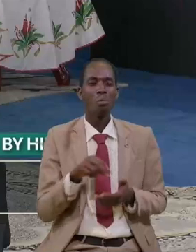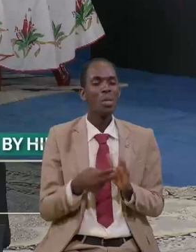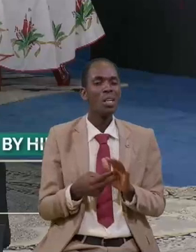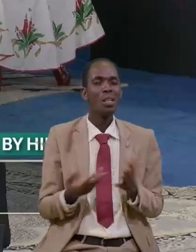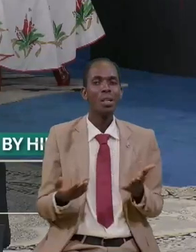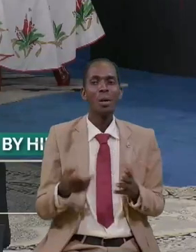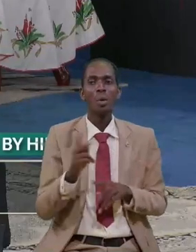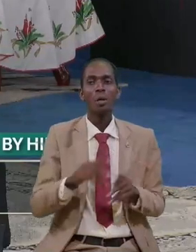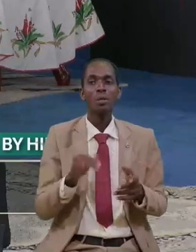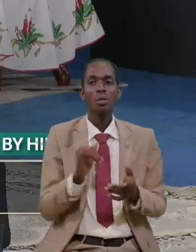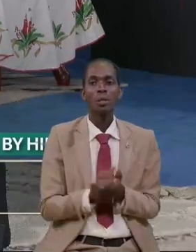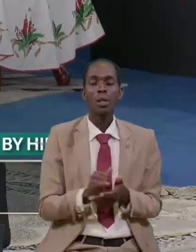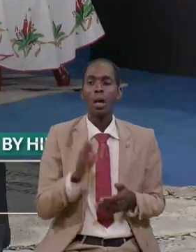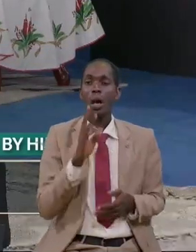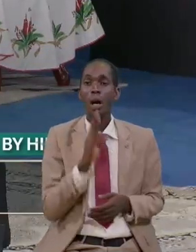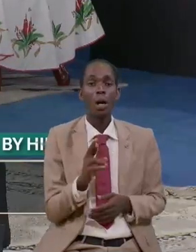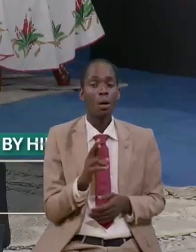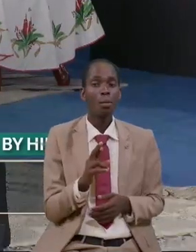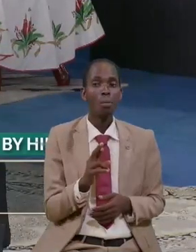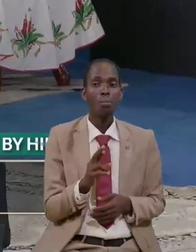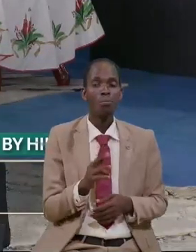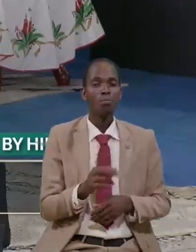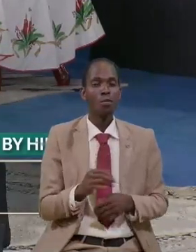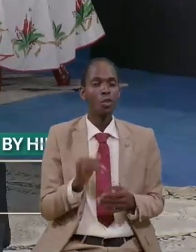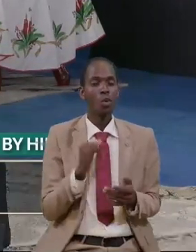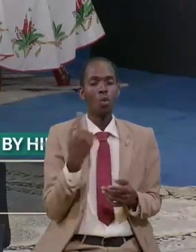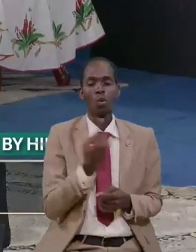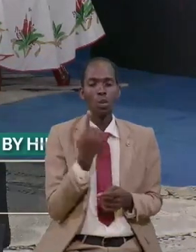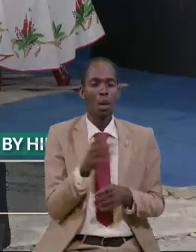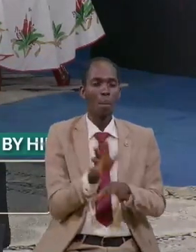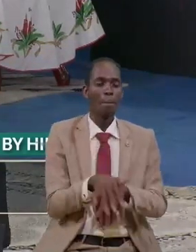saints, c'est ceux qui agissent. Il y en a qui font semblant,